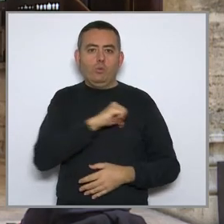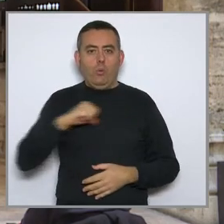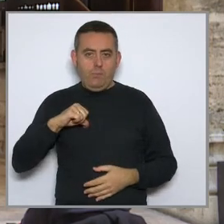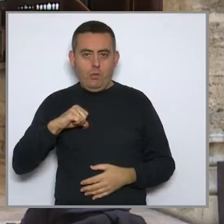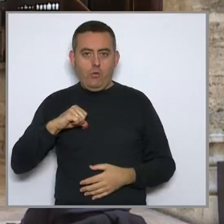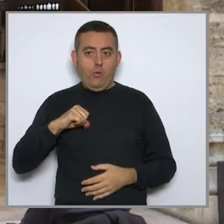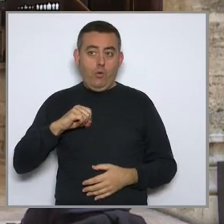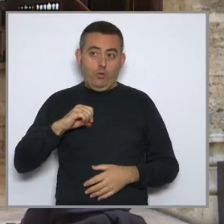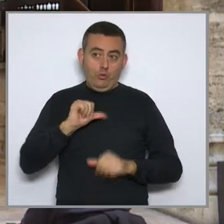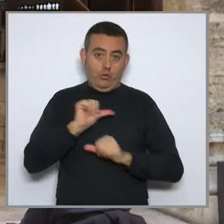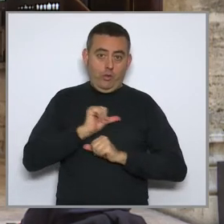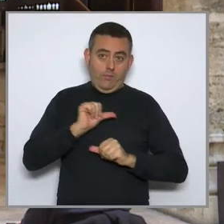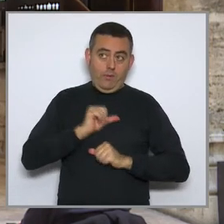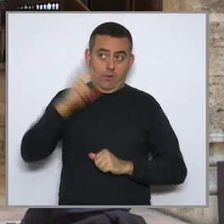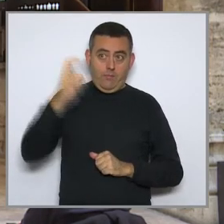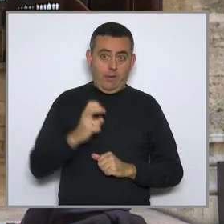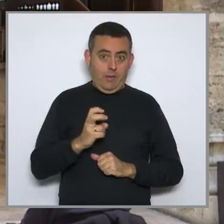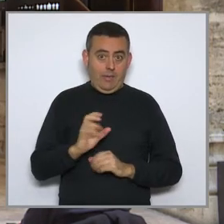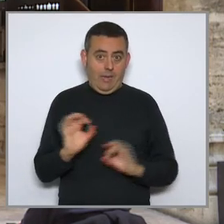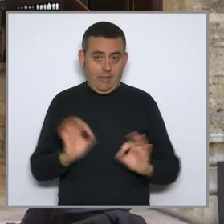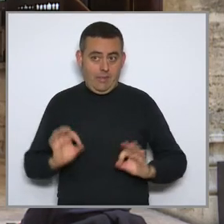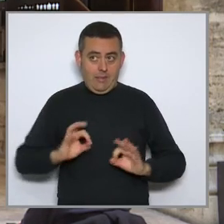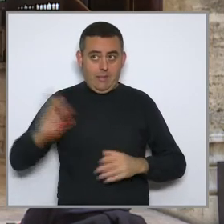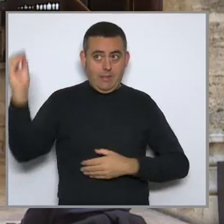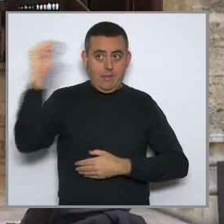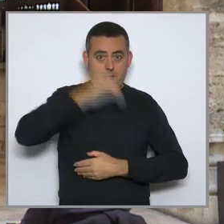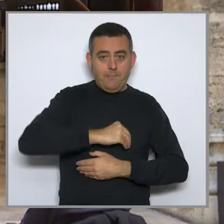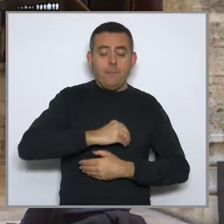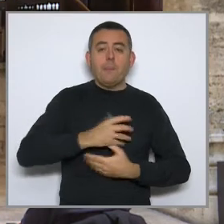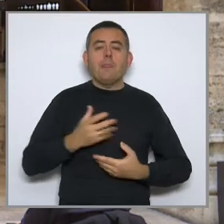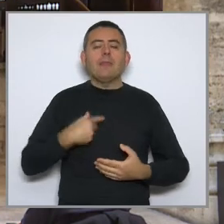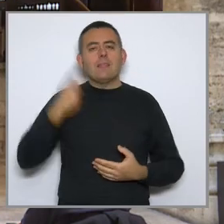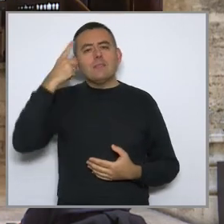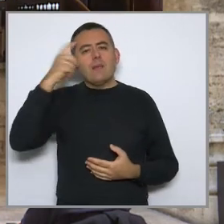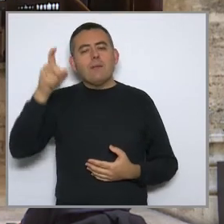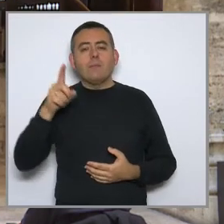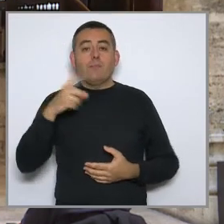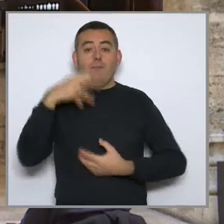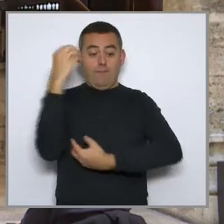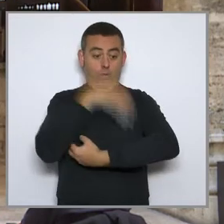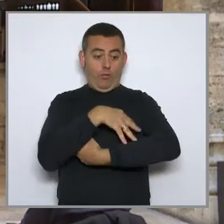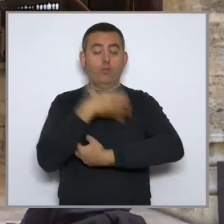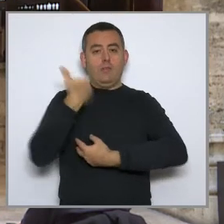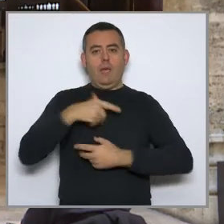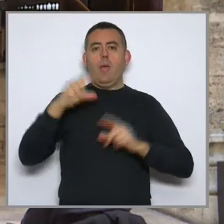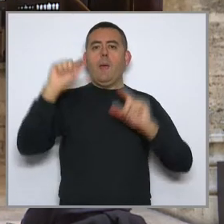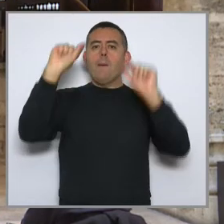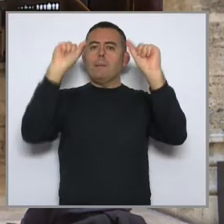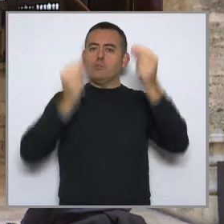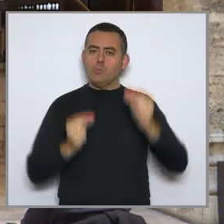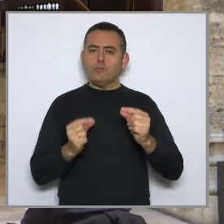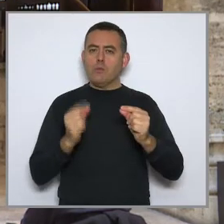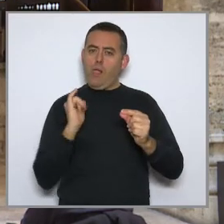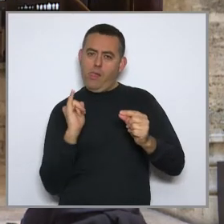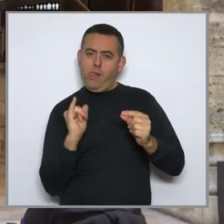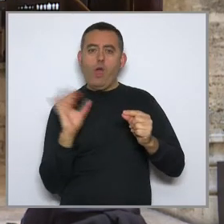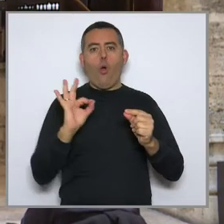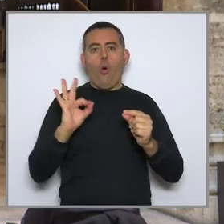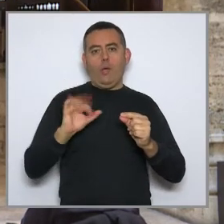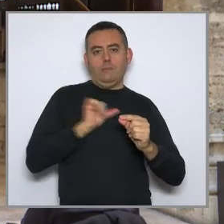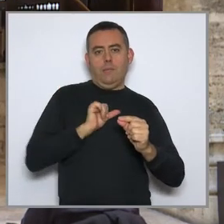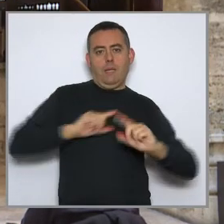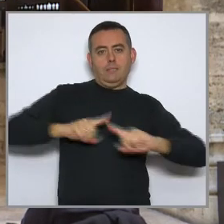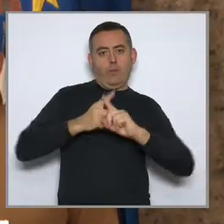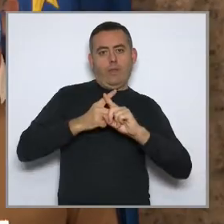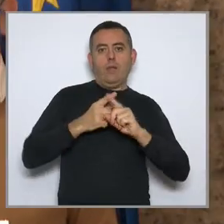de vindre. Volia saber quina part del fons estava ja pressupostat i quina part és una dotació extraordinària.